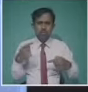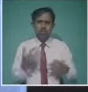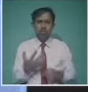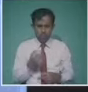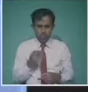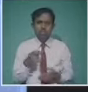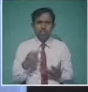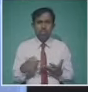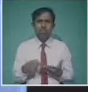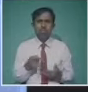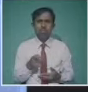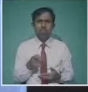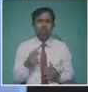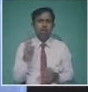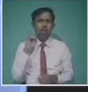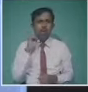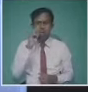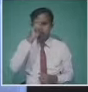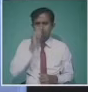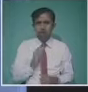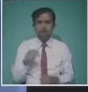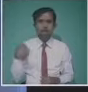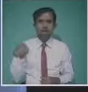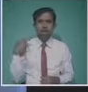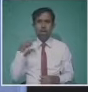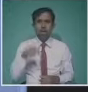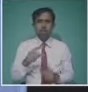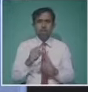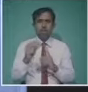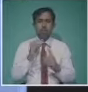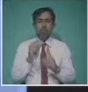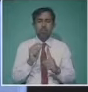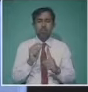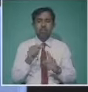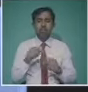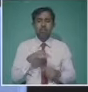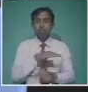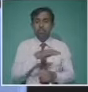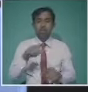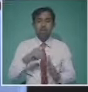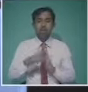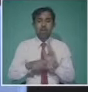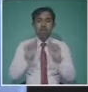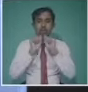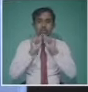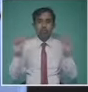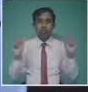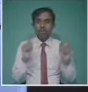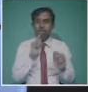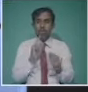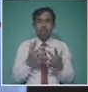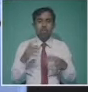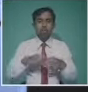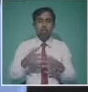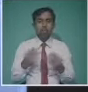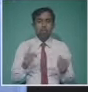යුතු කාරණාවක්. රනිල් වික්‍රමසිංහ මැතිතුමා අද ඇවිල්ලා මේ පාර්ලිමේන්තු හමුවේ මේ රටට පණිවිඩයක් දුන්නේ නැහැ මේ අර්බුදයේ විසඳන හැටි.